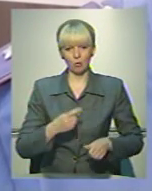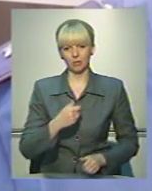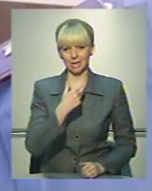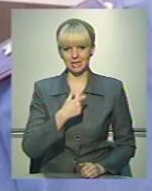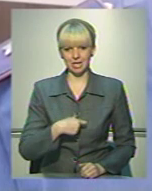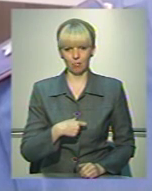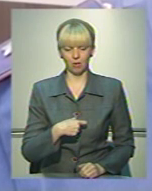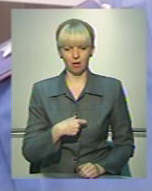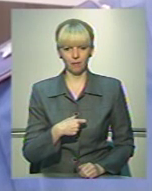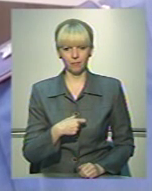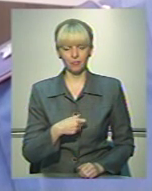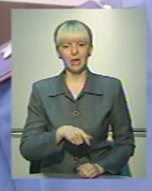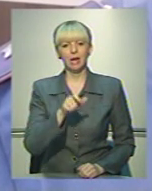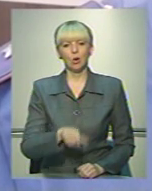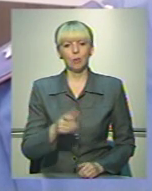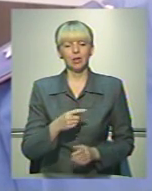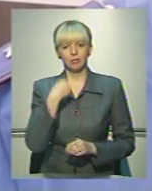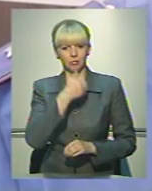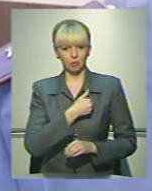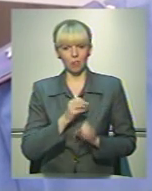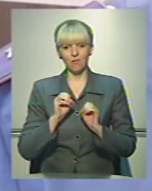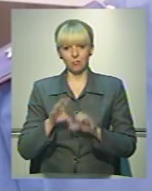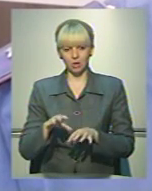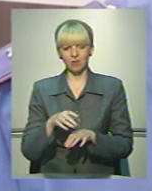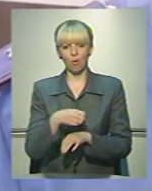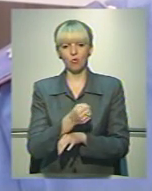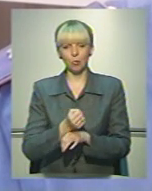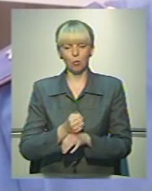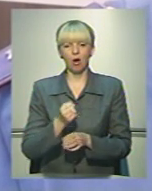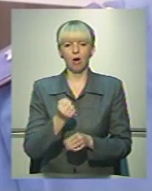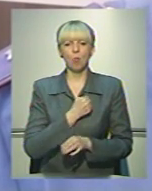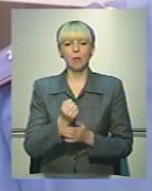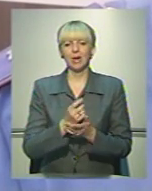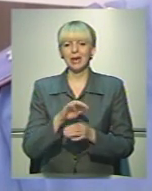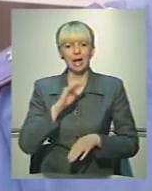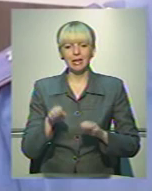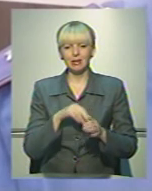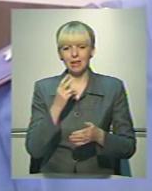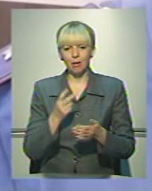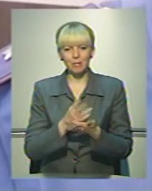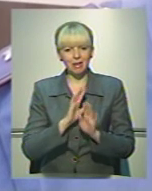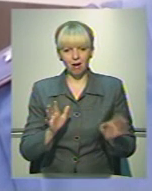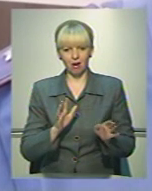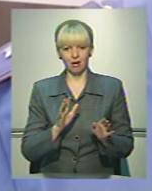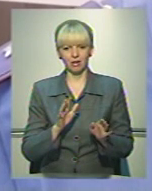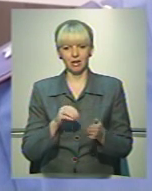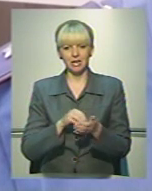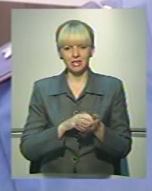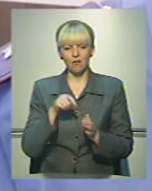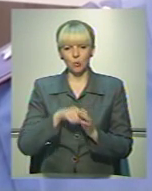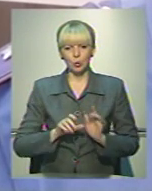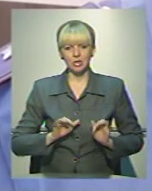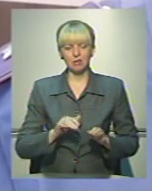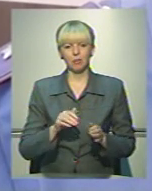себе. Громадяни, які добровільно здали вогнепальну зброю, боєприпаси, яка не підлягає реєстрації в органах внутрішніх справ, на